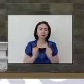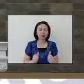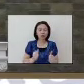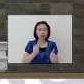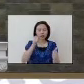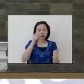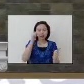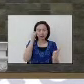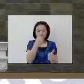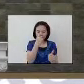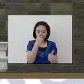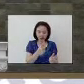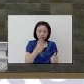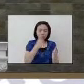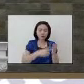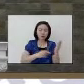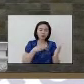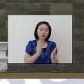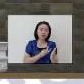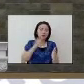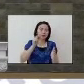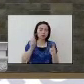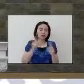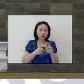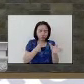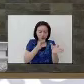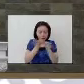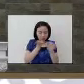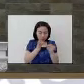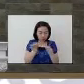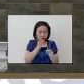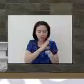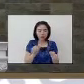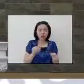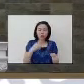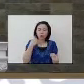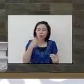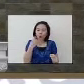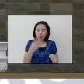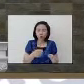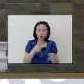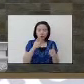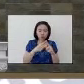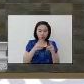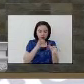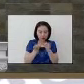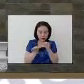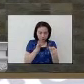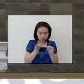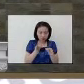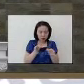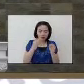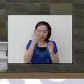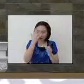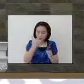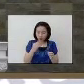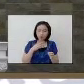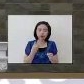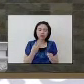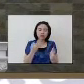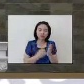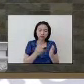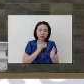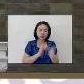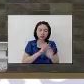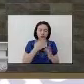i-accumulate, ano po at saan pupunta ito at sino ang nag-accumulate, sino, bakit mahalaga ang mga bagay nito,